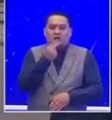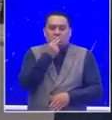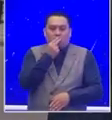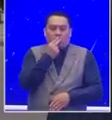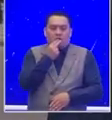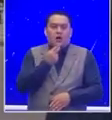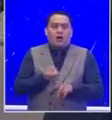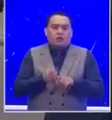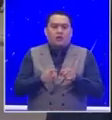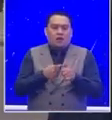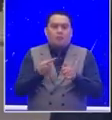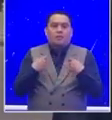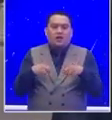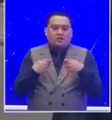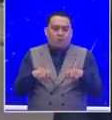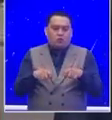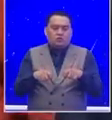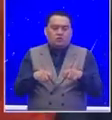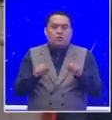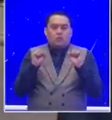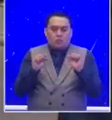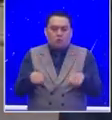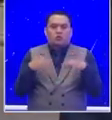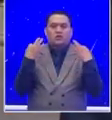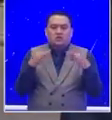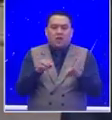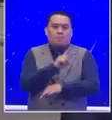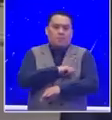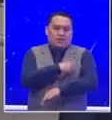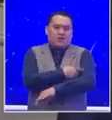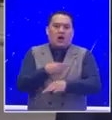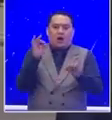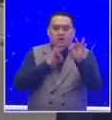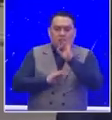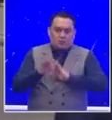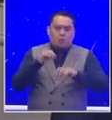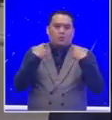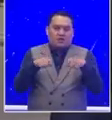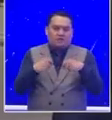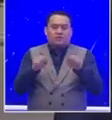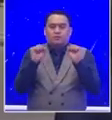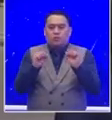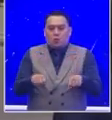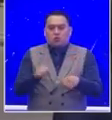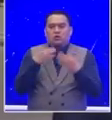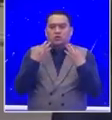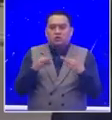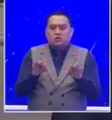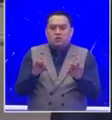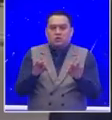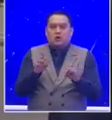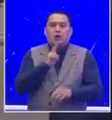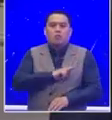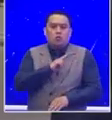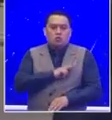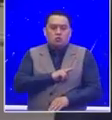питью. Это называется продовольственные товары. Также медикаменты, это аптеки у нас работают дальше. Также работают